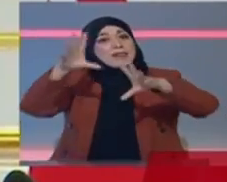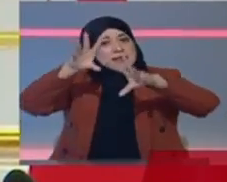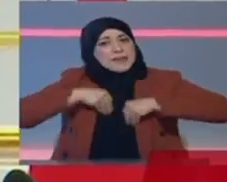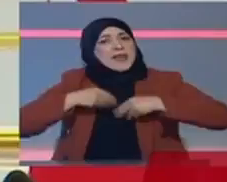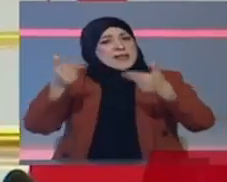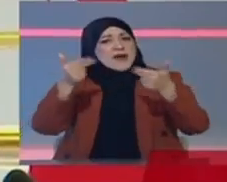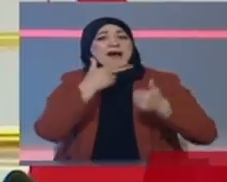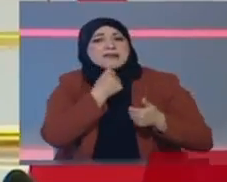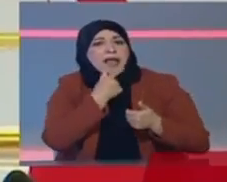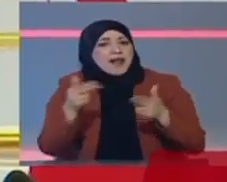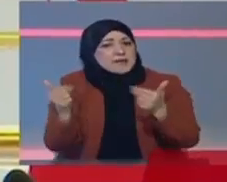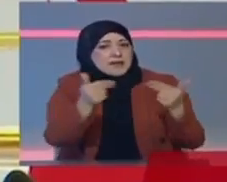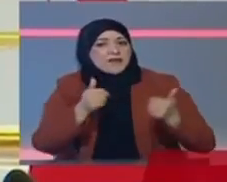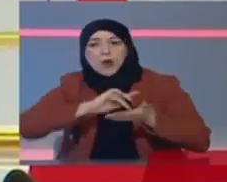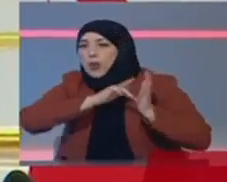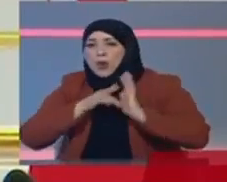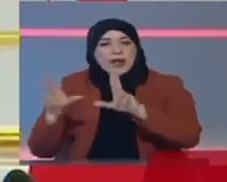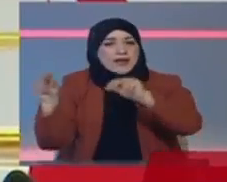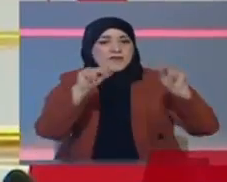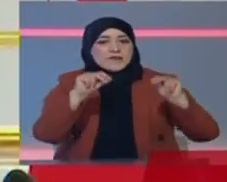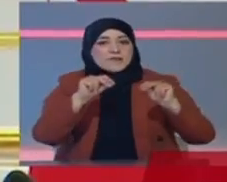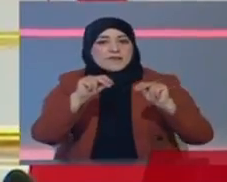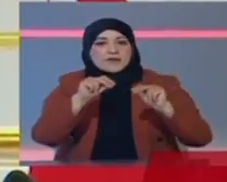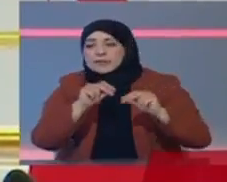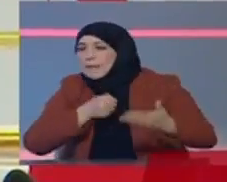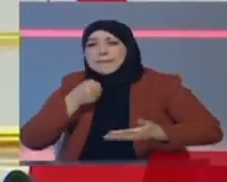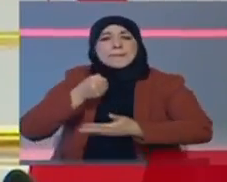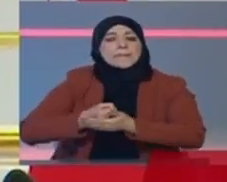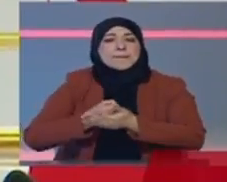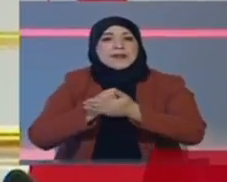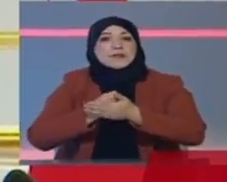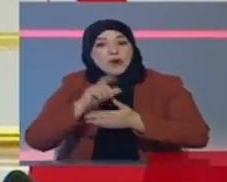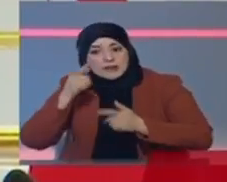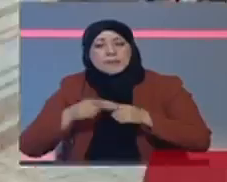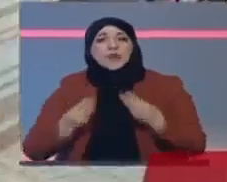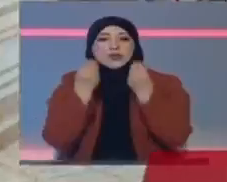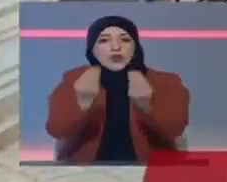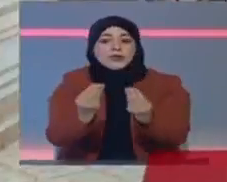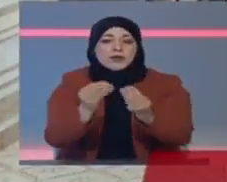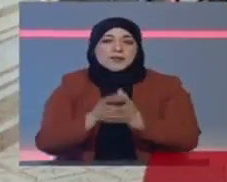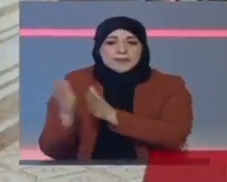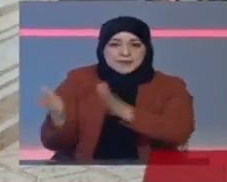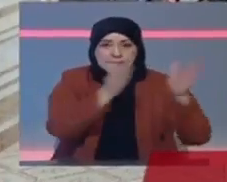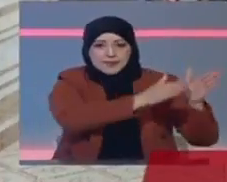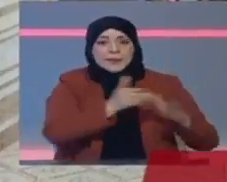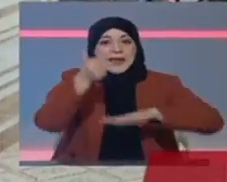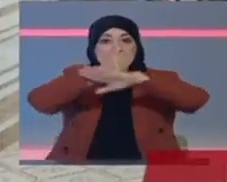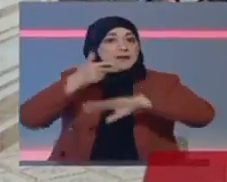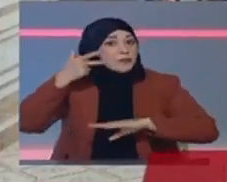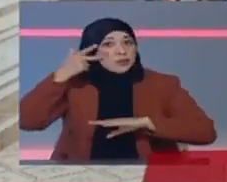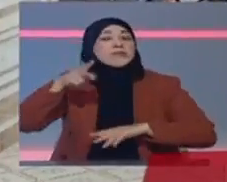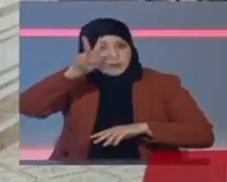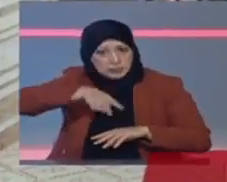للناس جميعا الحد الادنى لابد ان يتوفر سعيد اكد ايضا على